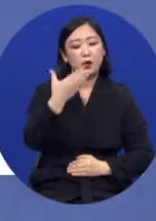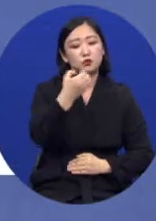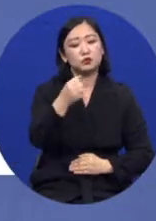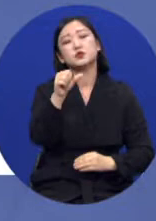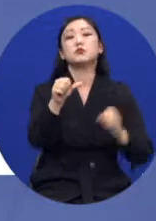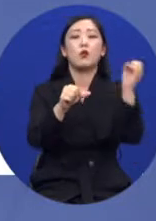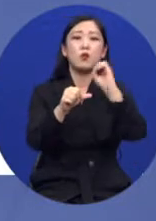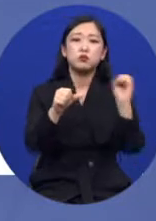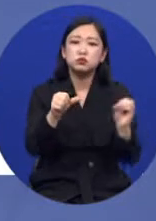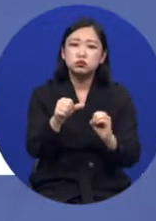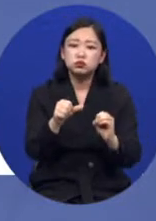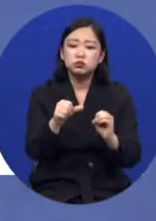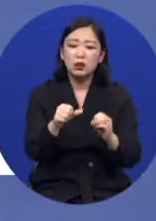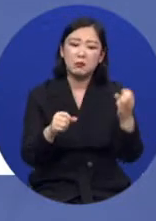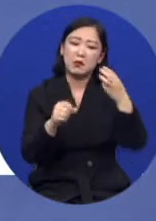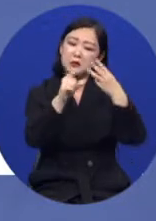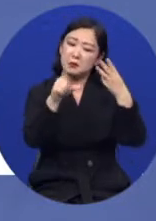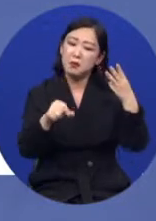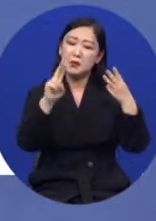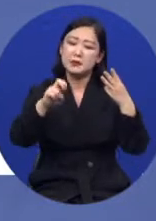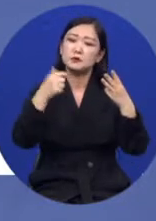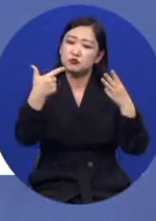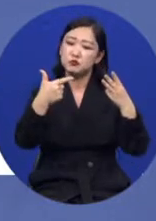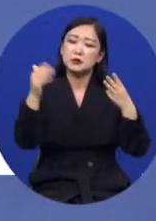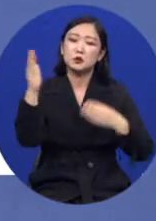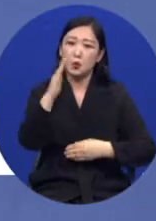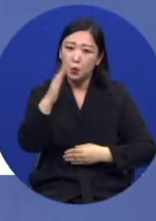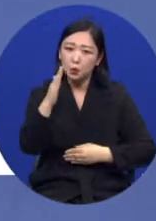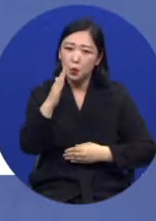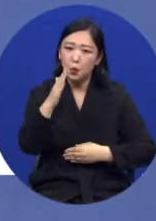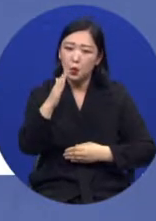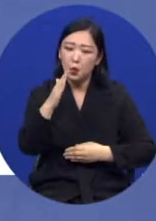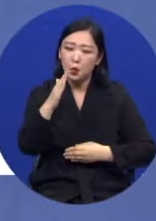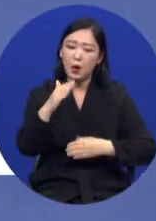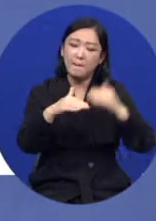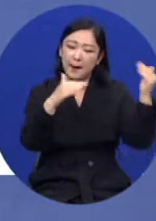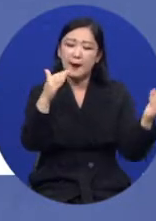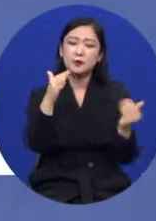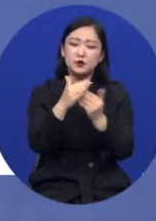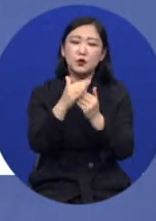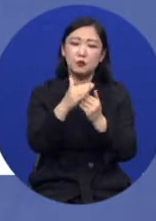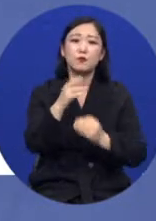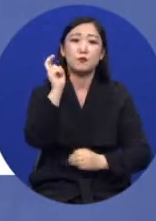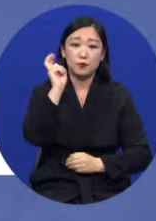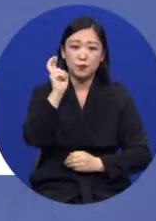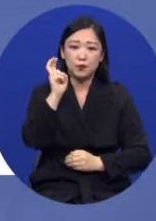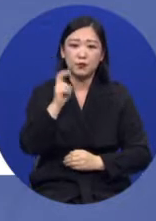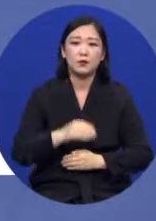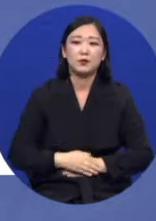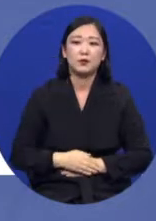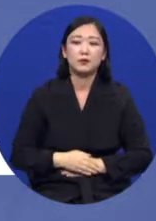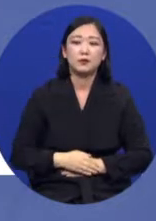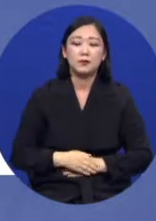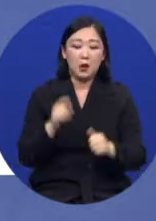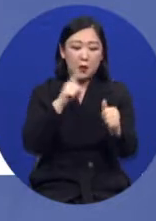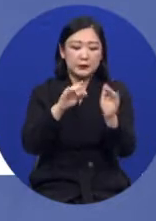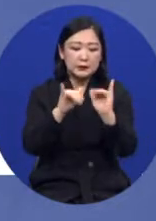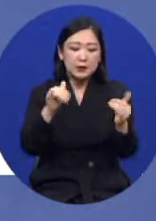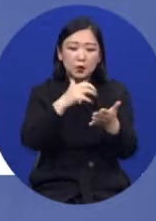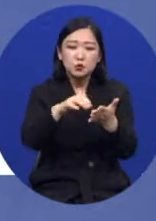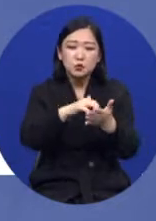95% 확률로 봤을 때 3월 26일 정도가 우리는 정점이 될 것으로 생각하고 아마